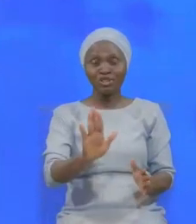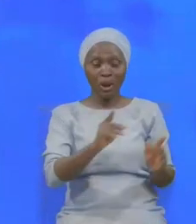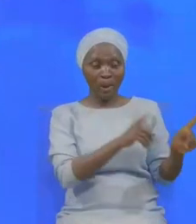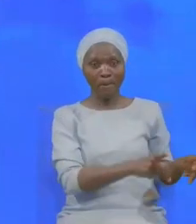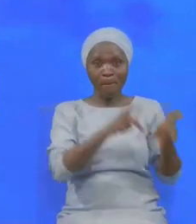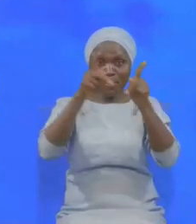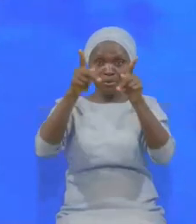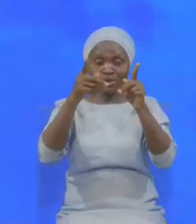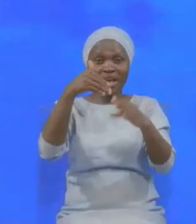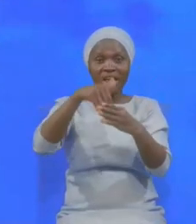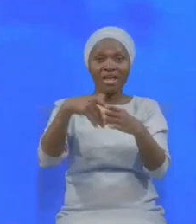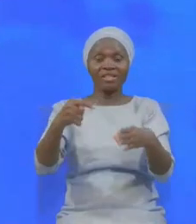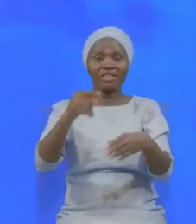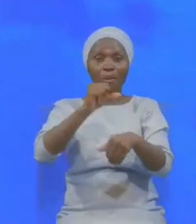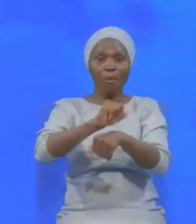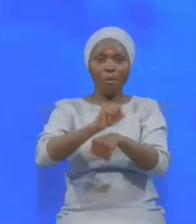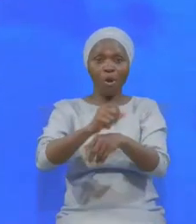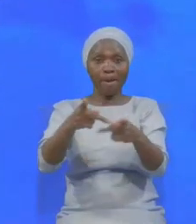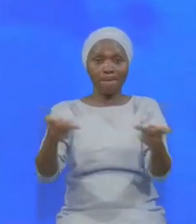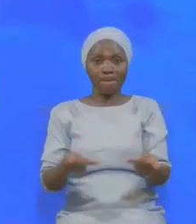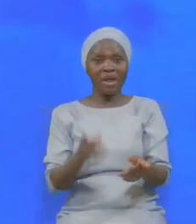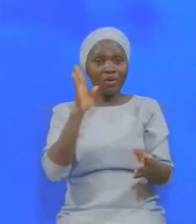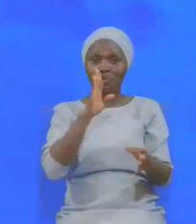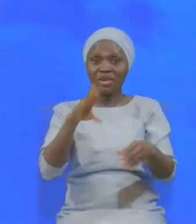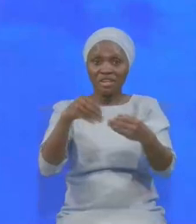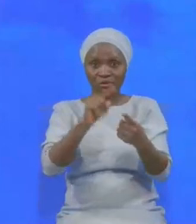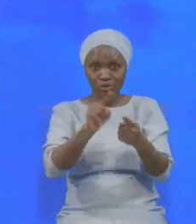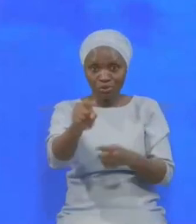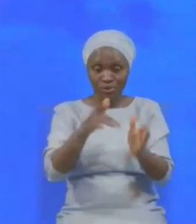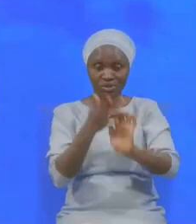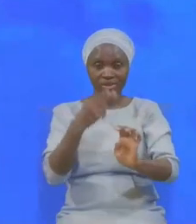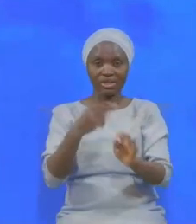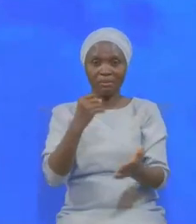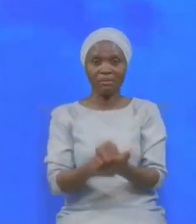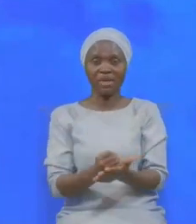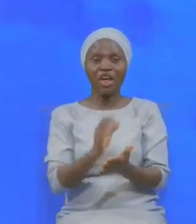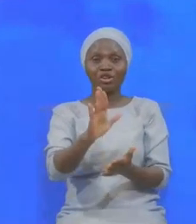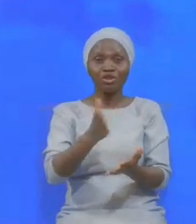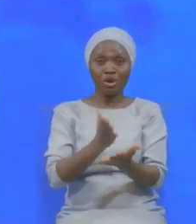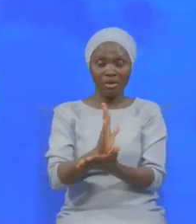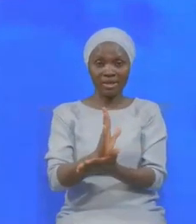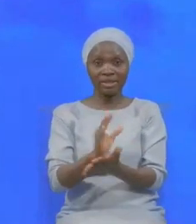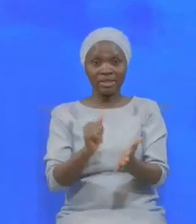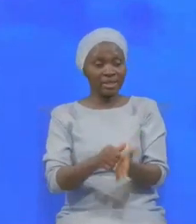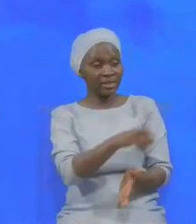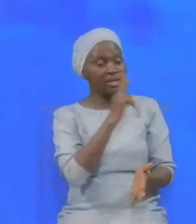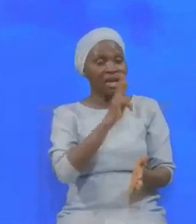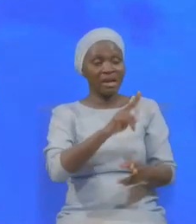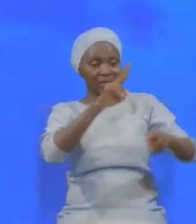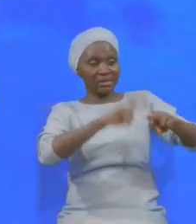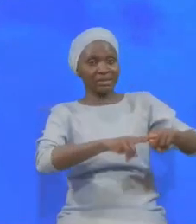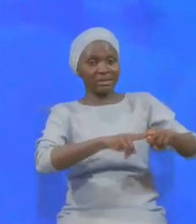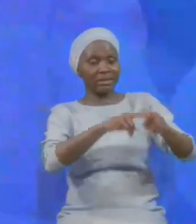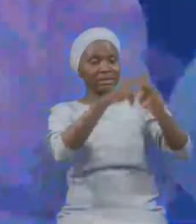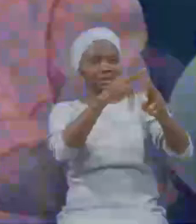lesquelles ils s'asseyent. Votre promotion au lieu de travail où ils s'asseyent, ils vous la redonneront. Votre